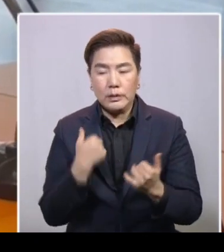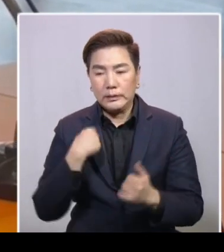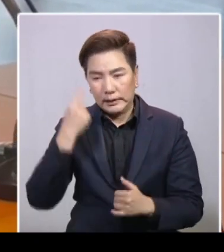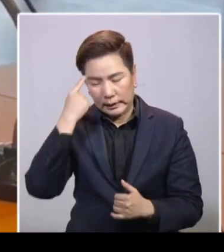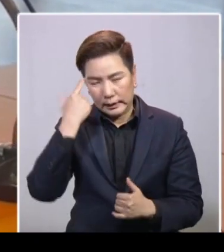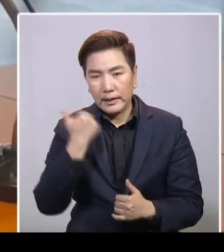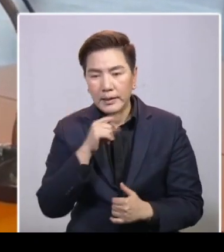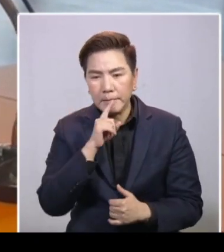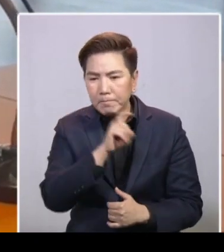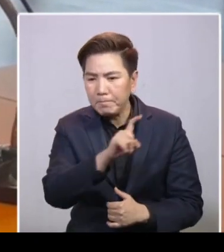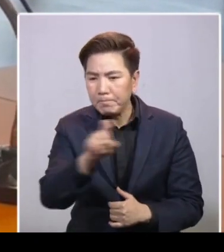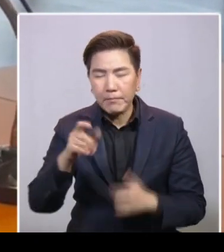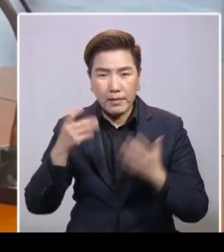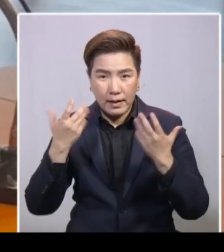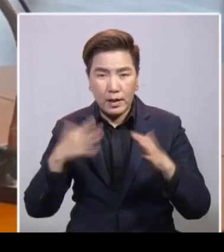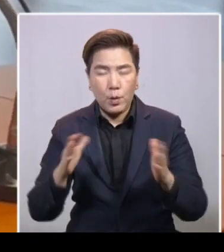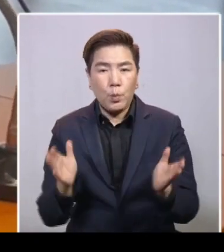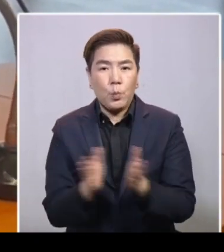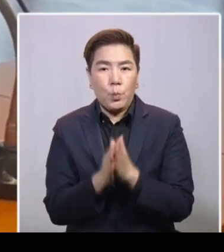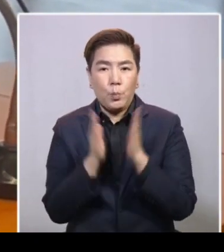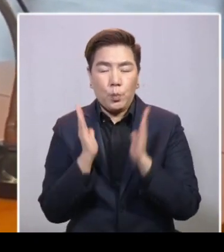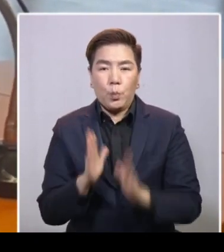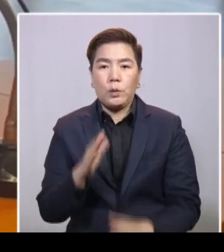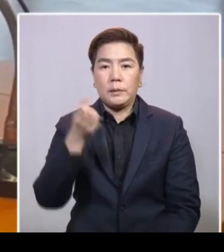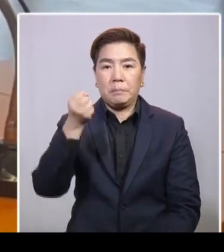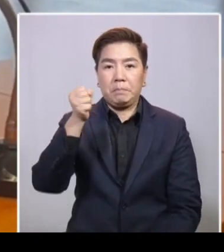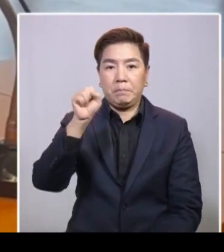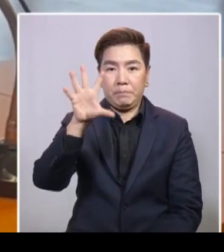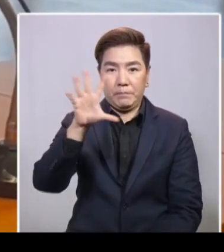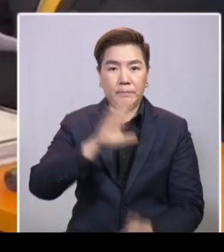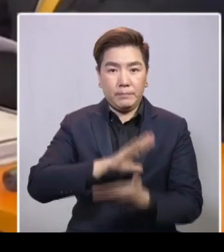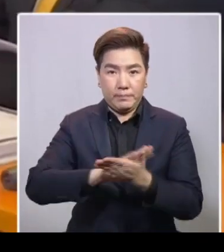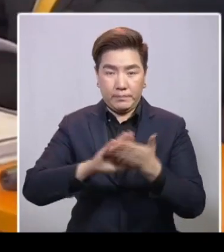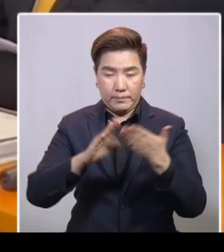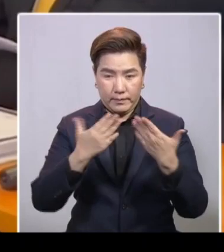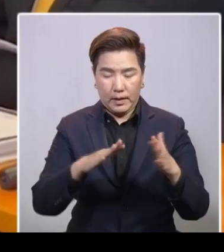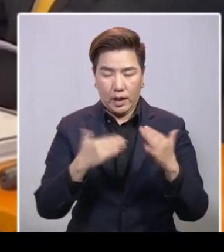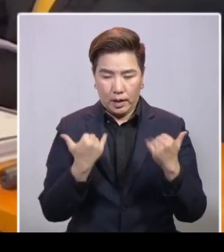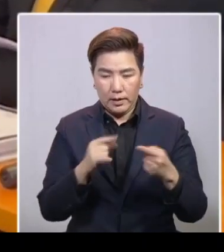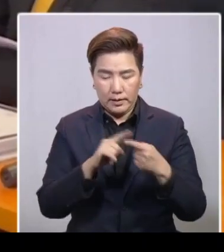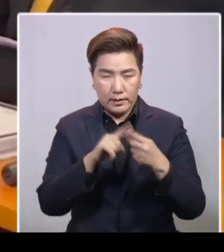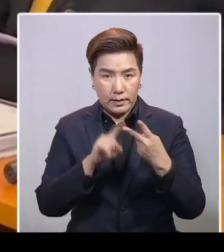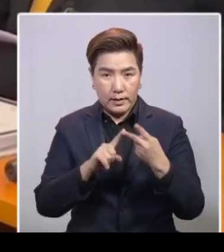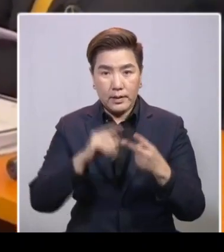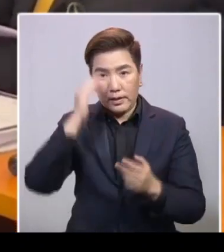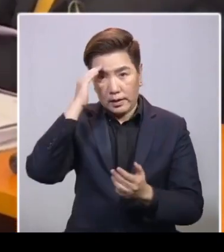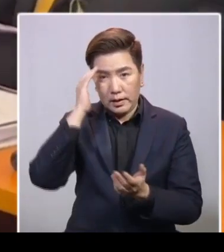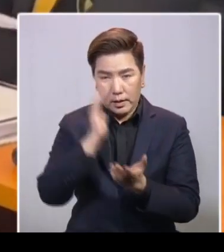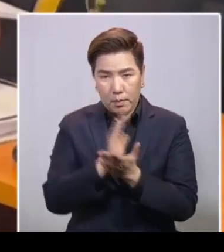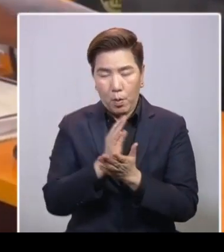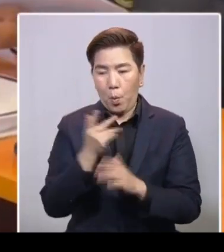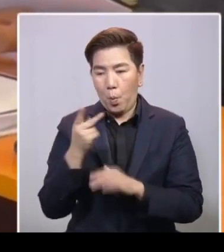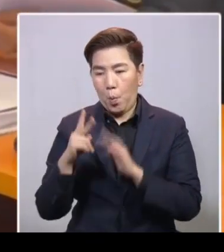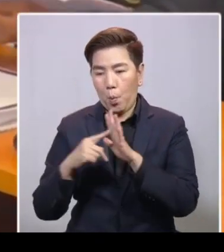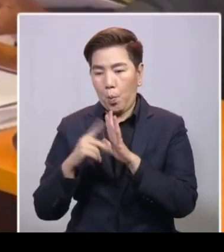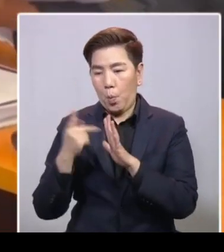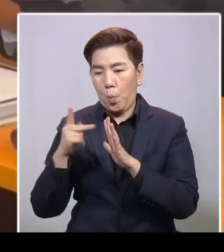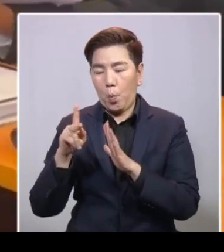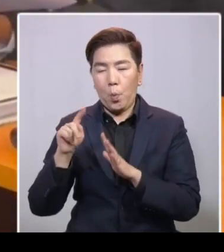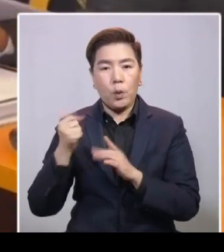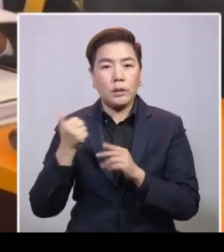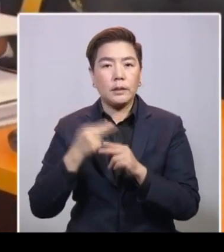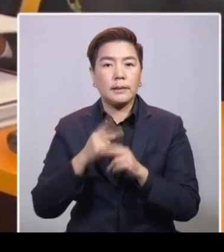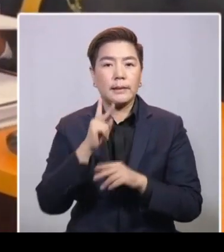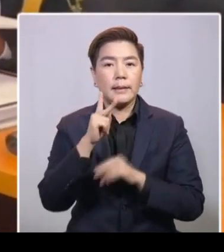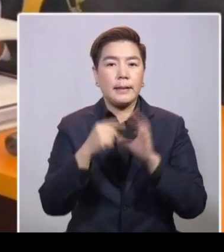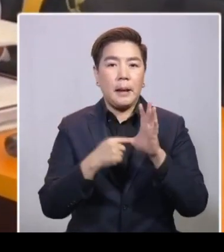เบื้องต้นสอบปากคำพยานคดีนี้ไปแล้วจำนวน 15คนส่วนที่ตำรวจสพคูคตดำเนินคดีพล.ตำรวจตรี